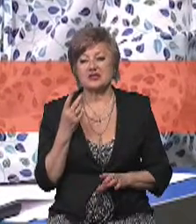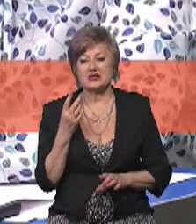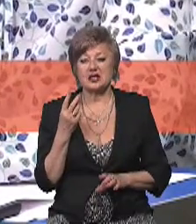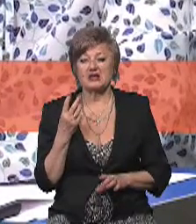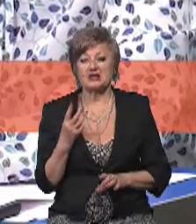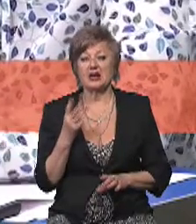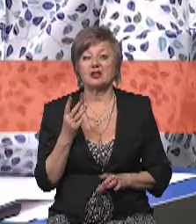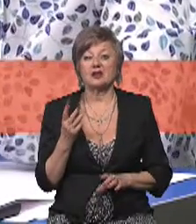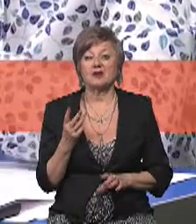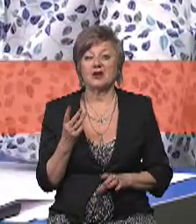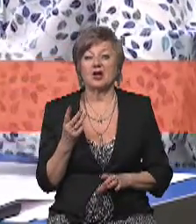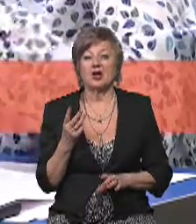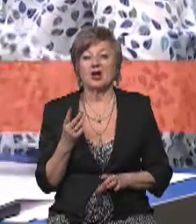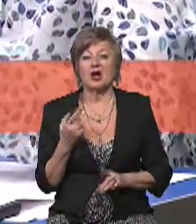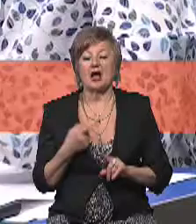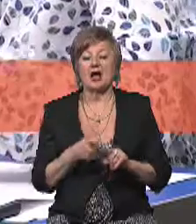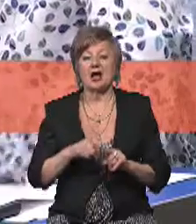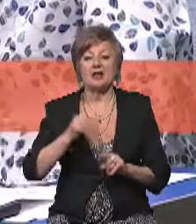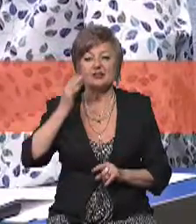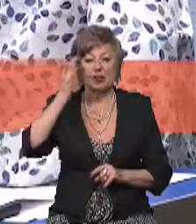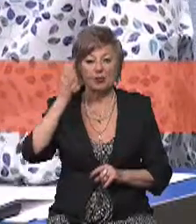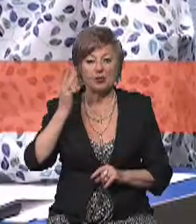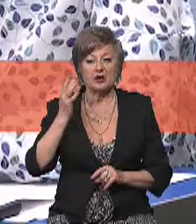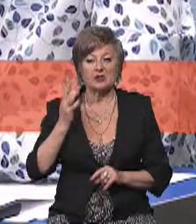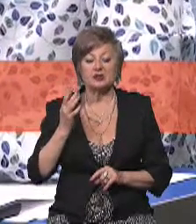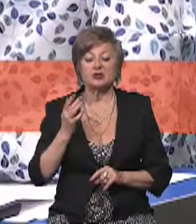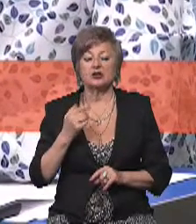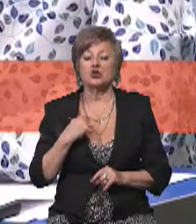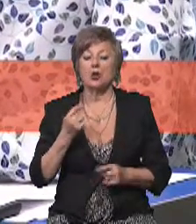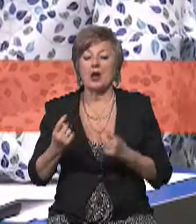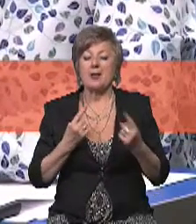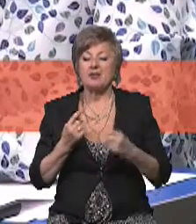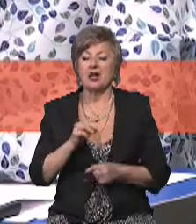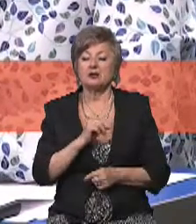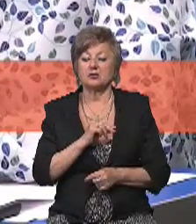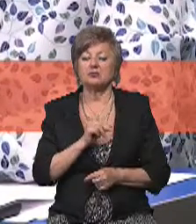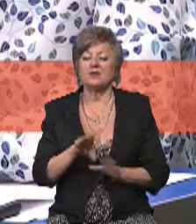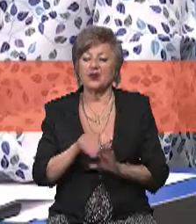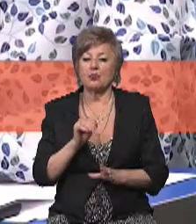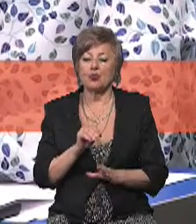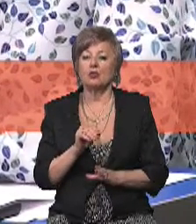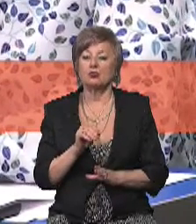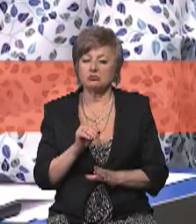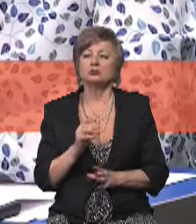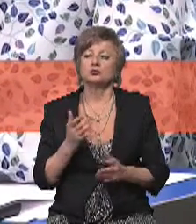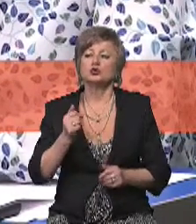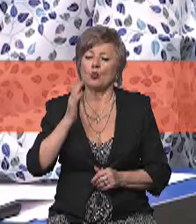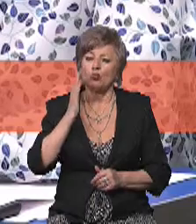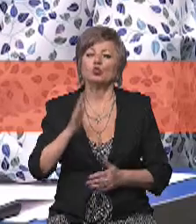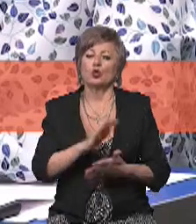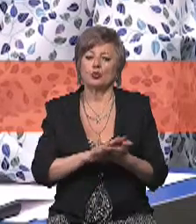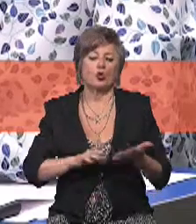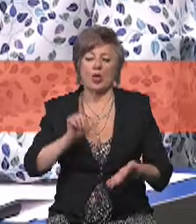але оця ідея, мажоритарка вичерпала себе? Ні, вона буде